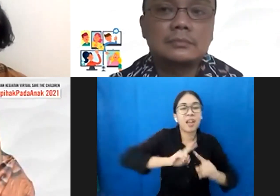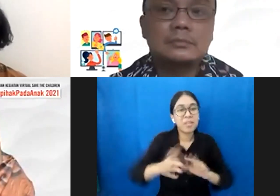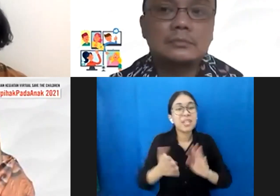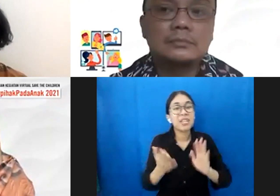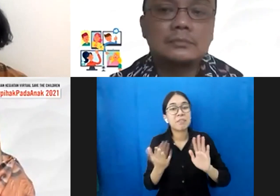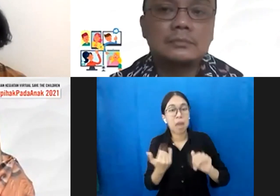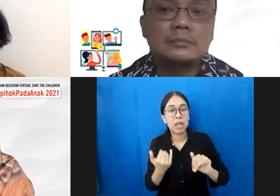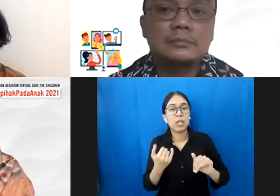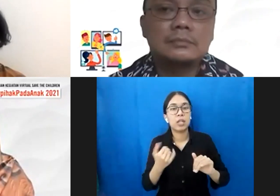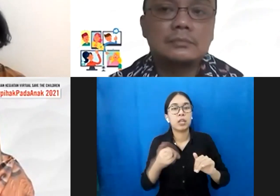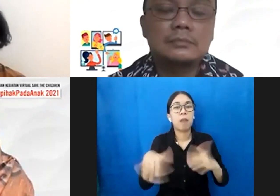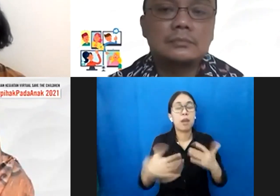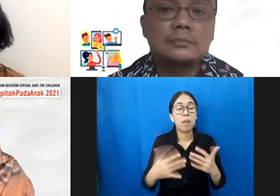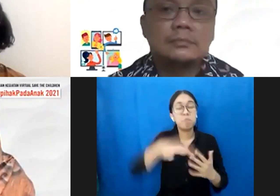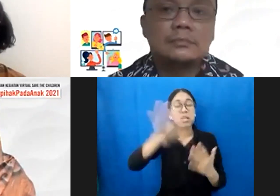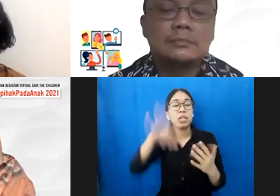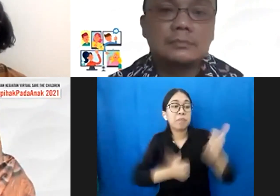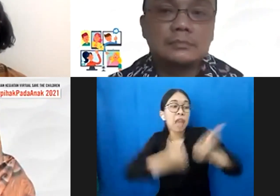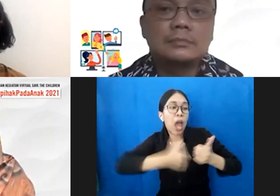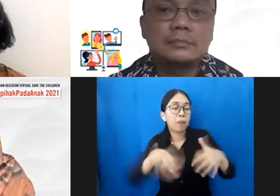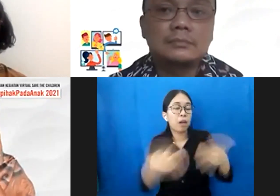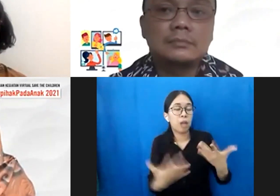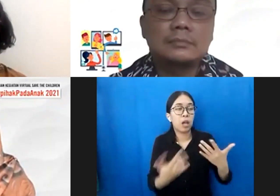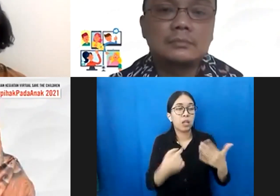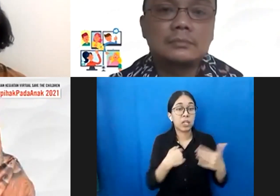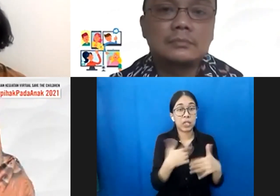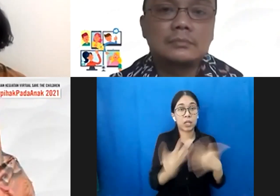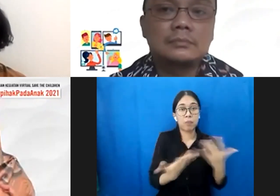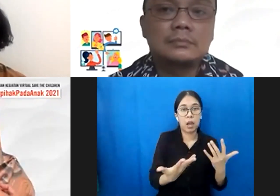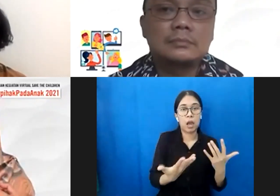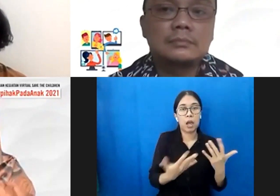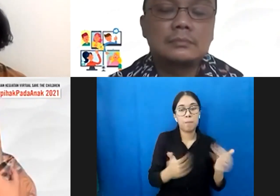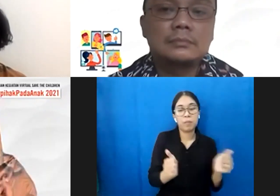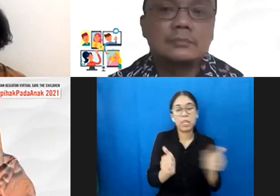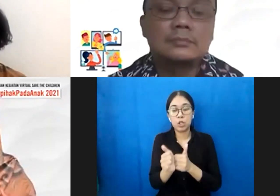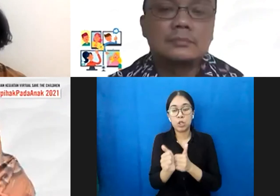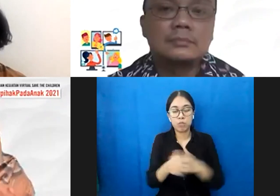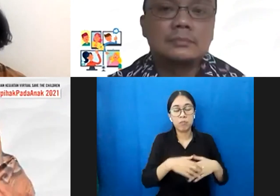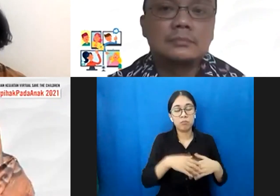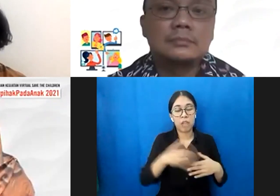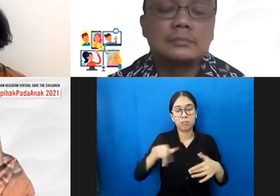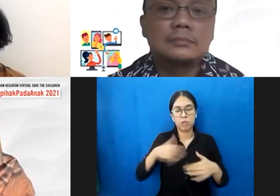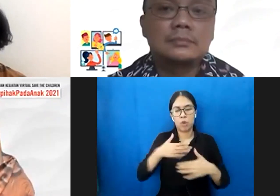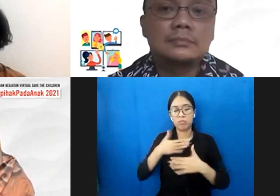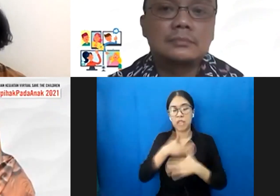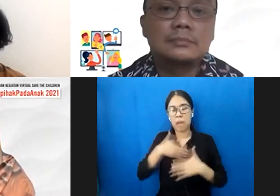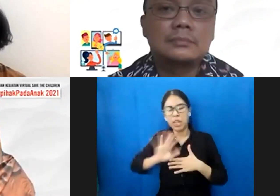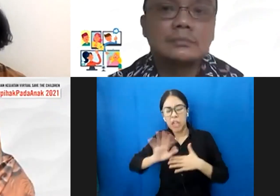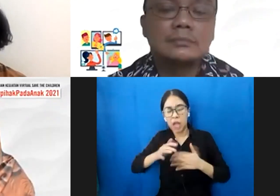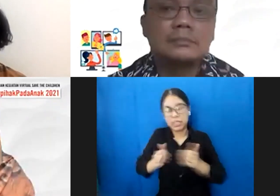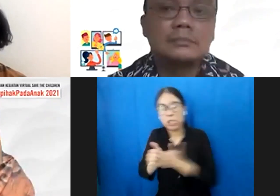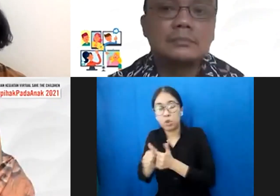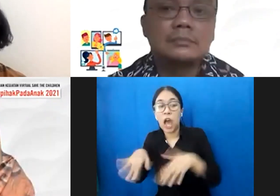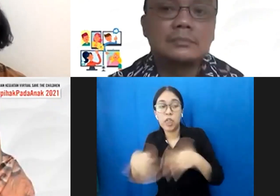kita untuk bereaksi, apakah kita akan bereaksi mengikuti hal-hal yang tidak nyaman itu membuat kita nggak nyaman, atau kita mengambil